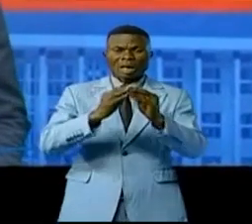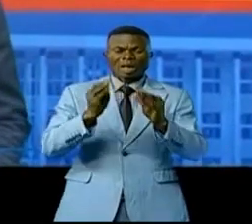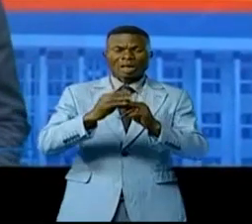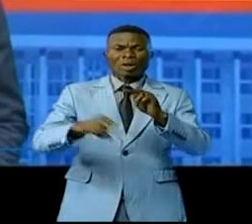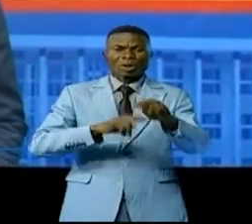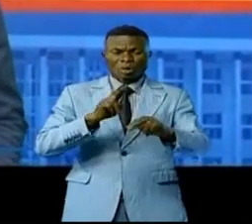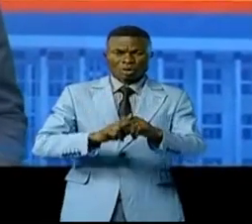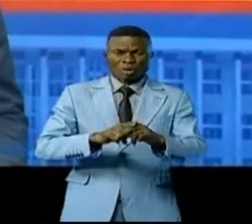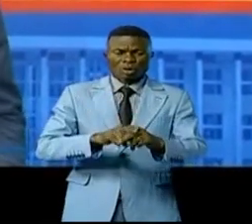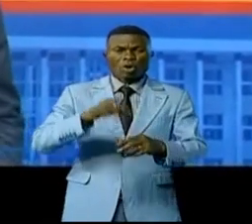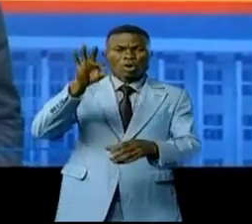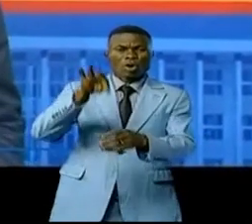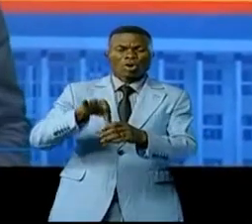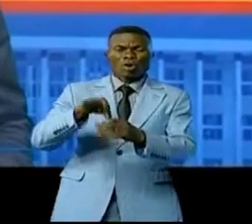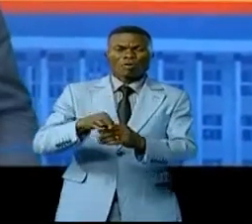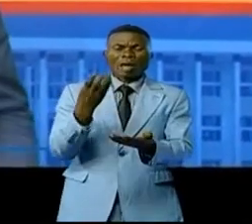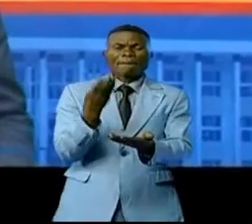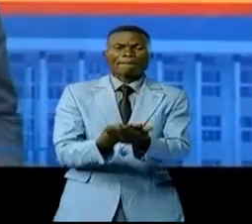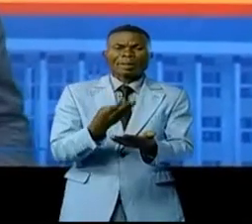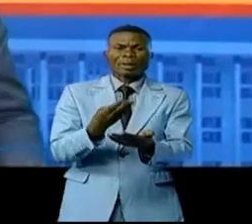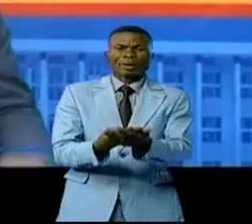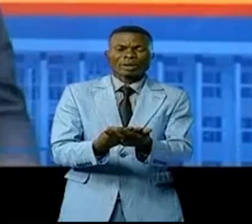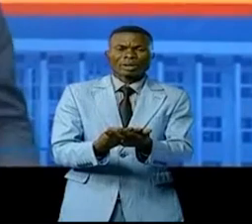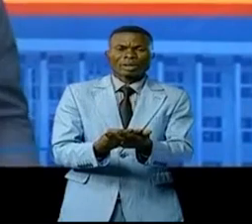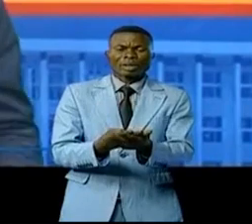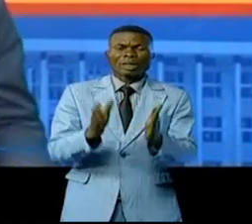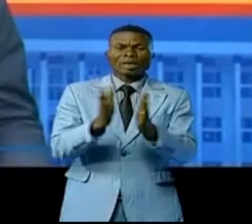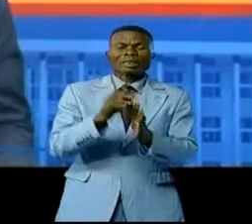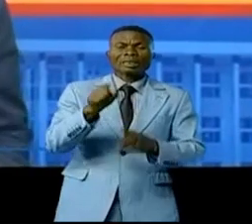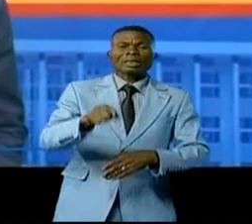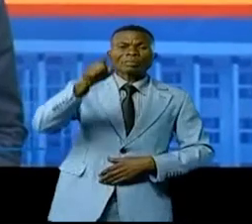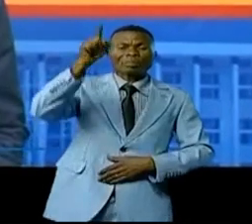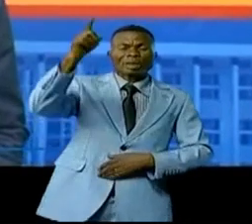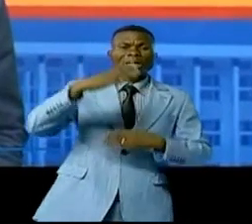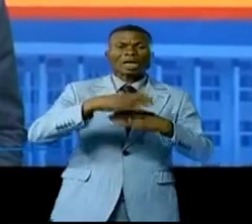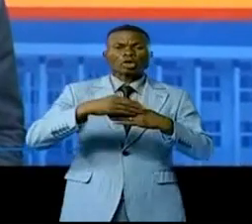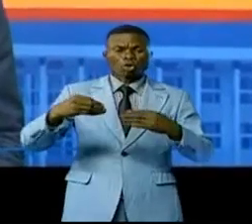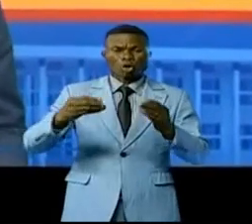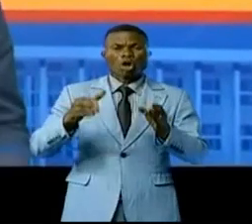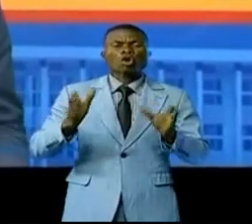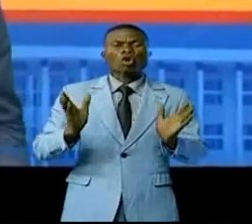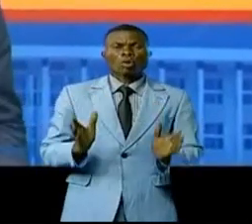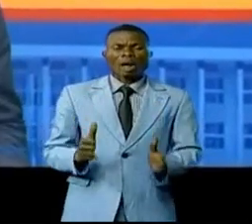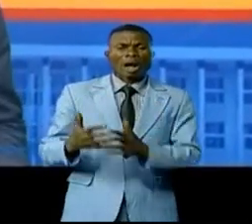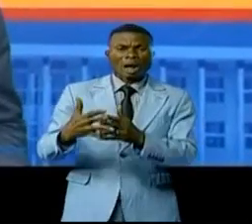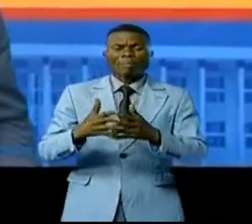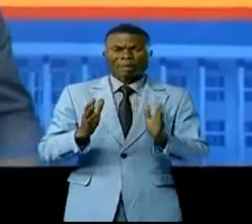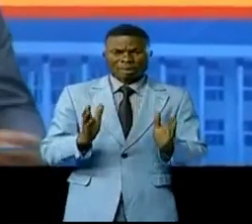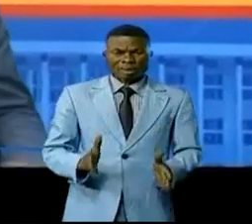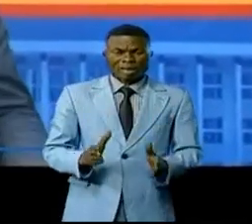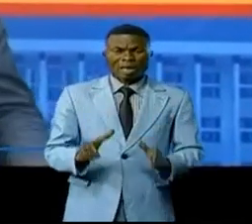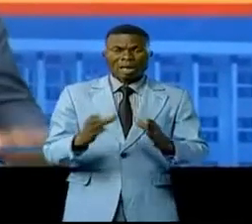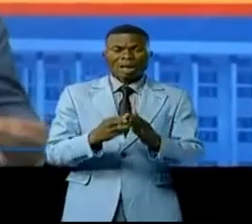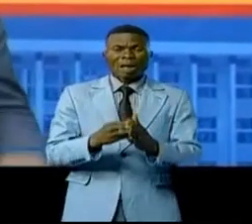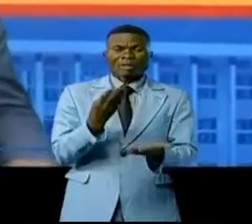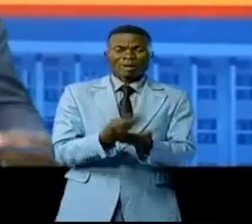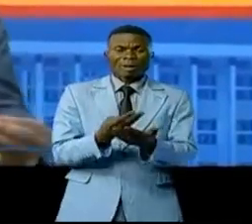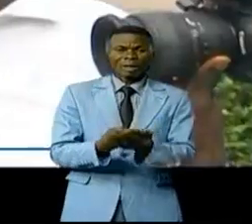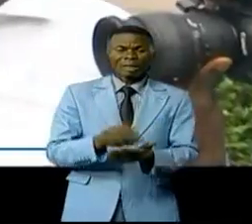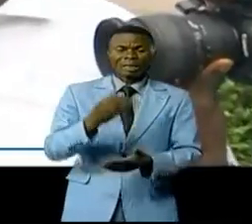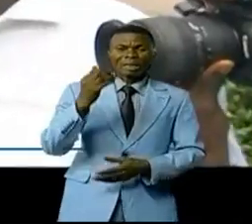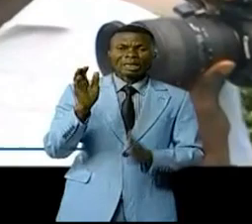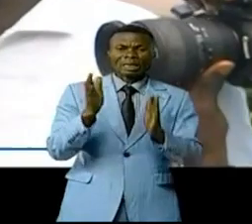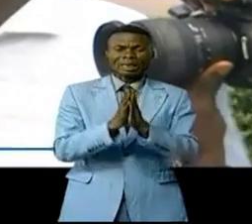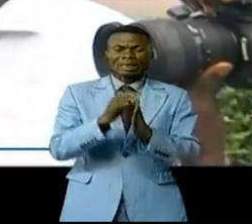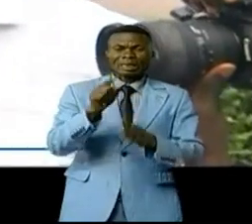nous avons voté un budget de plus de 10 milliards de dollars. Est-ce que avec un budget de 10 milliards de